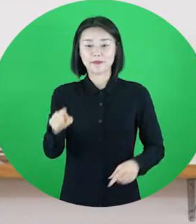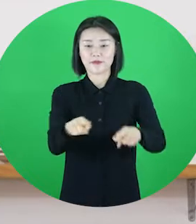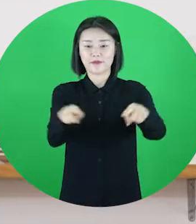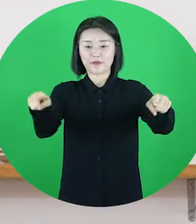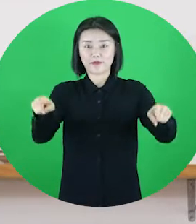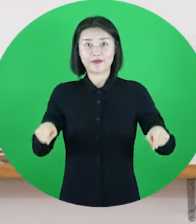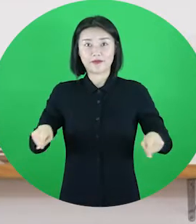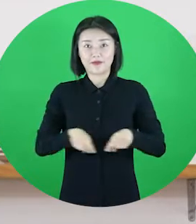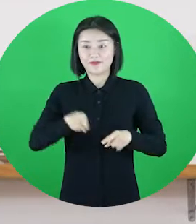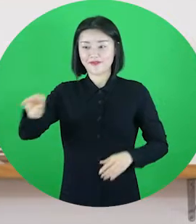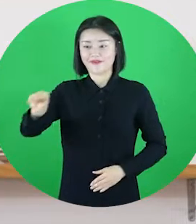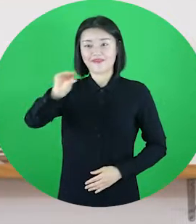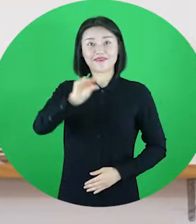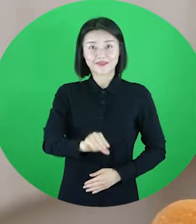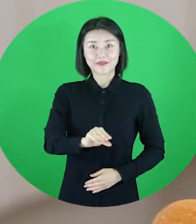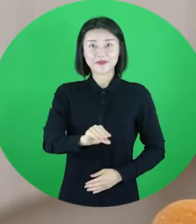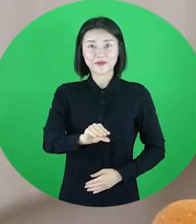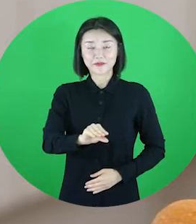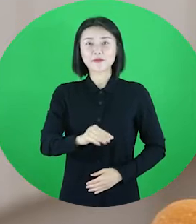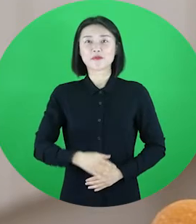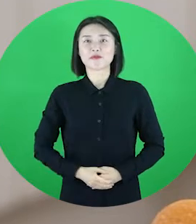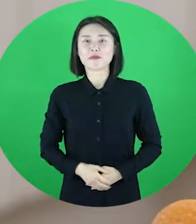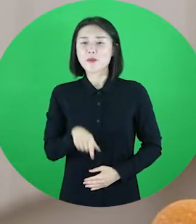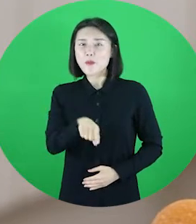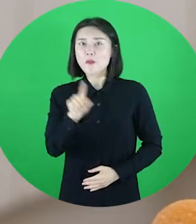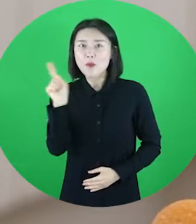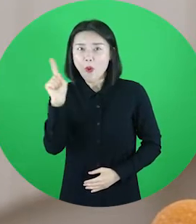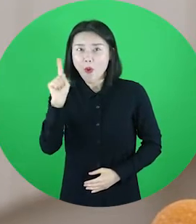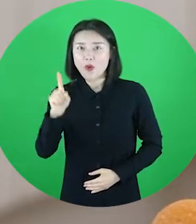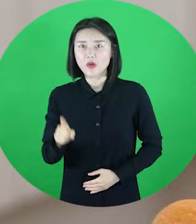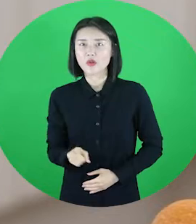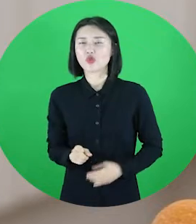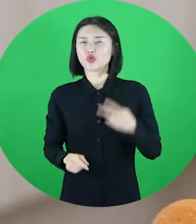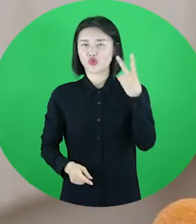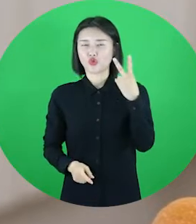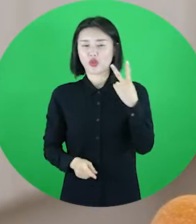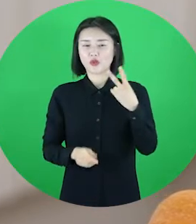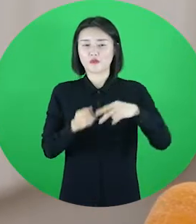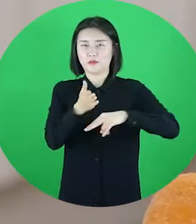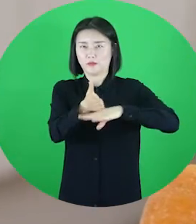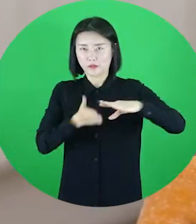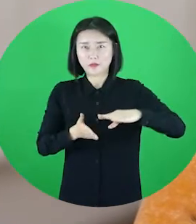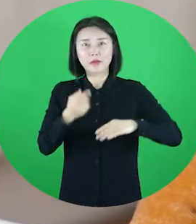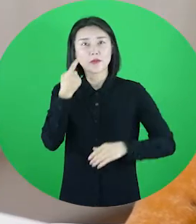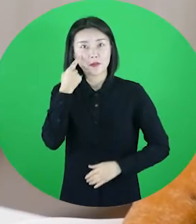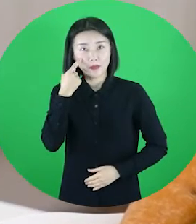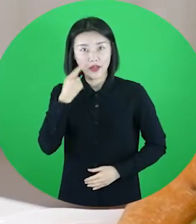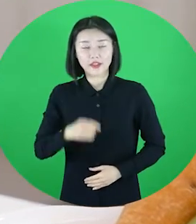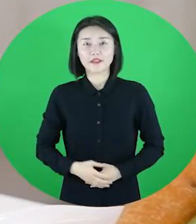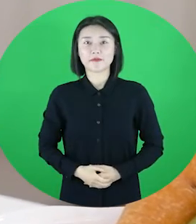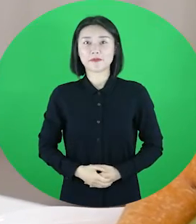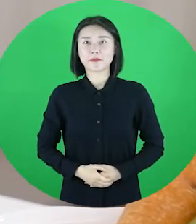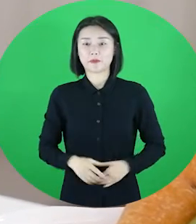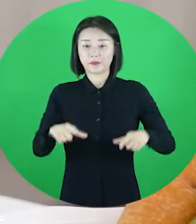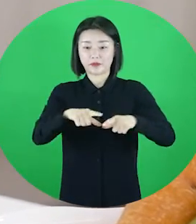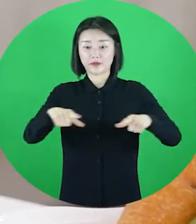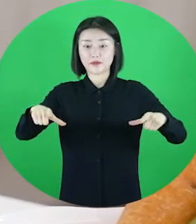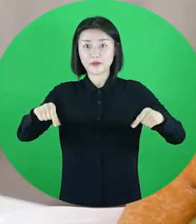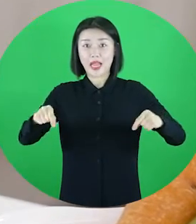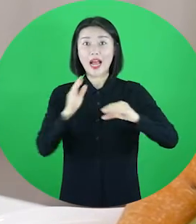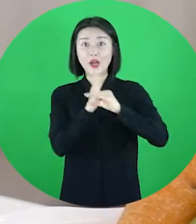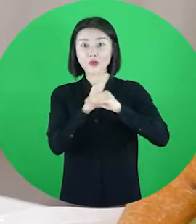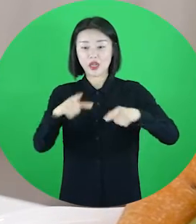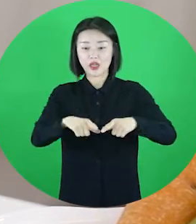옮겨오도록 하겠습니다. 일단 이 햄은 두 조각으로 나눠줄 거예요. 그래서 먼저 가운데를